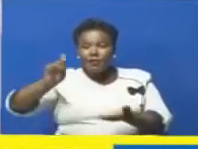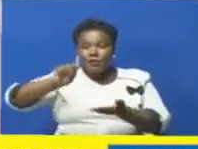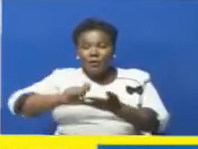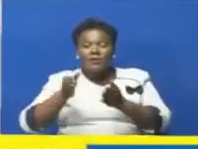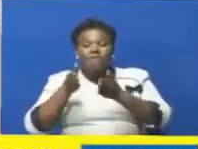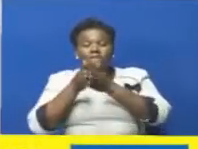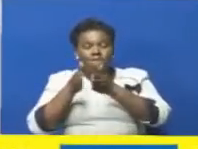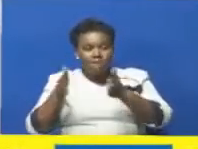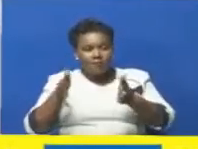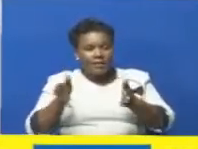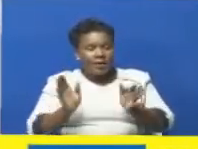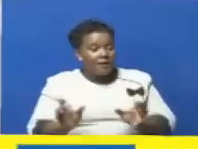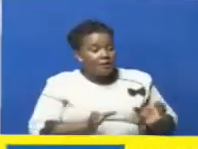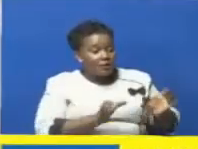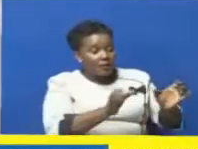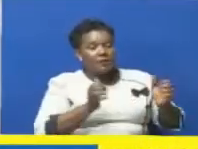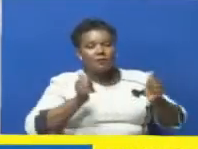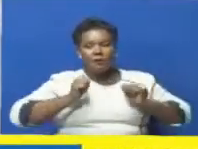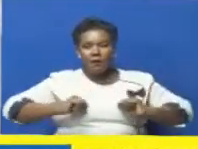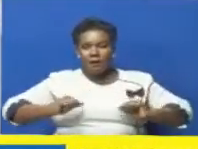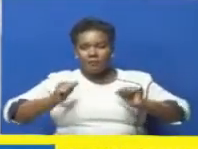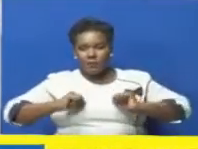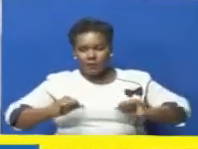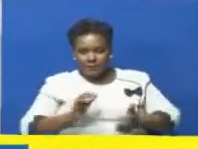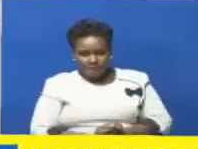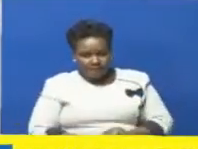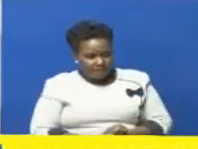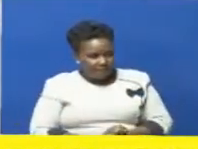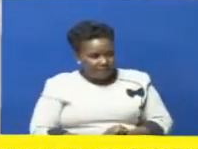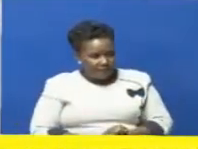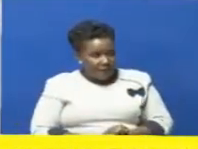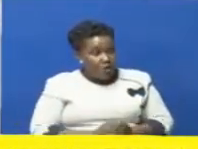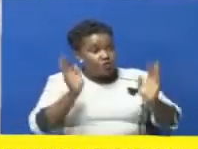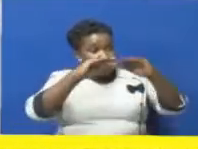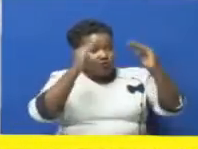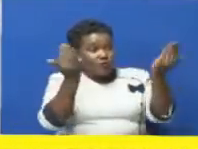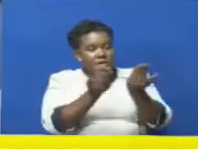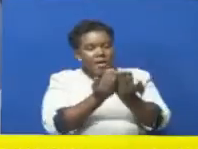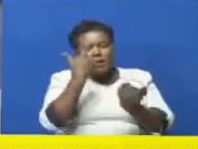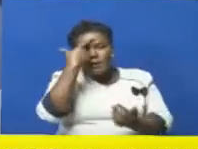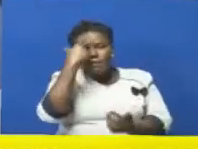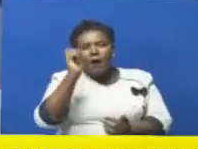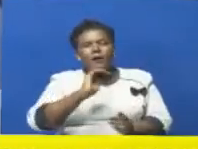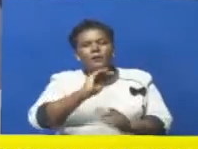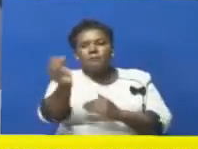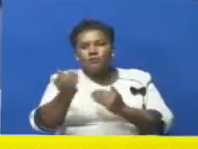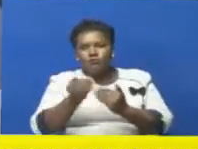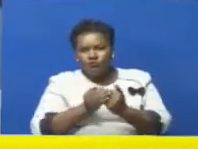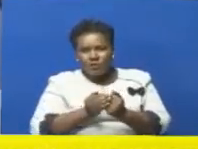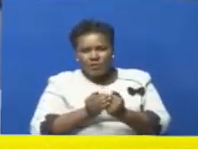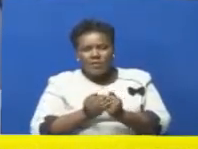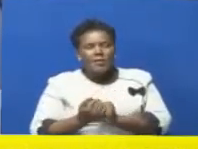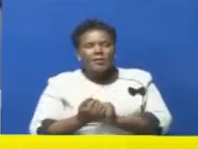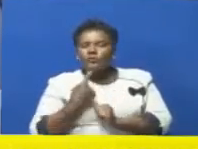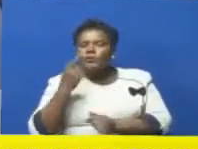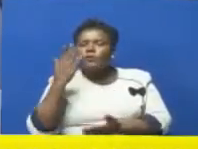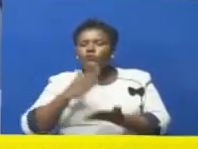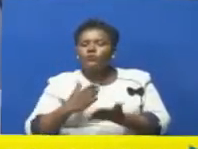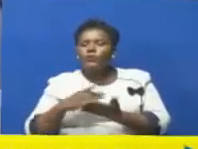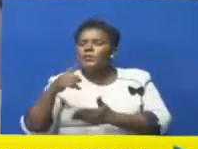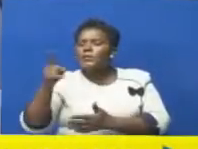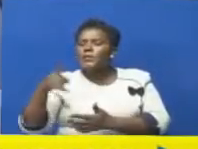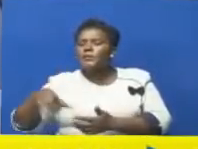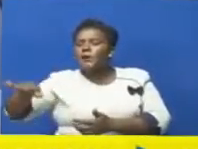ya dunia imerejea kwamba Zanzibar ni destination ya kwenda. Uwepo wa ndege hii itakuwa